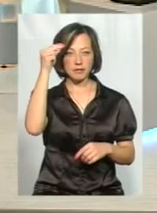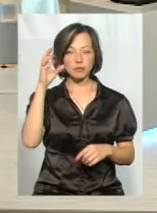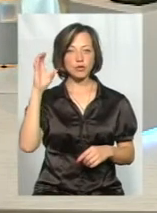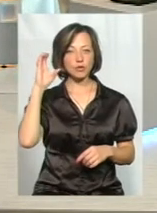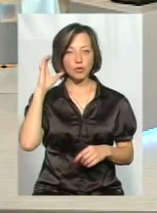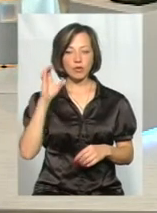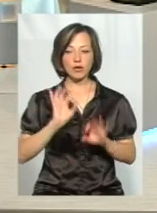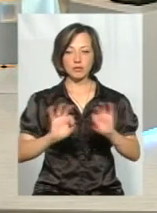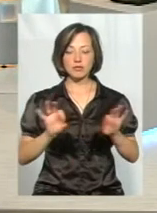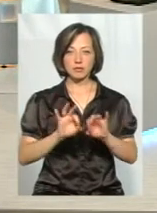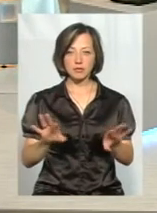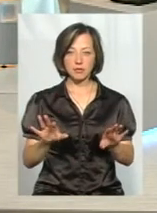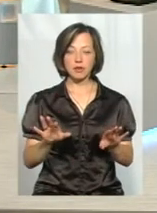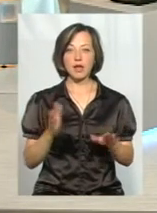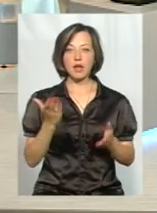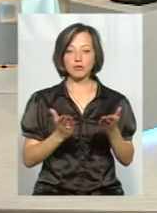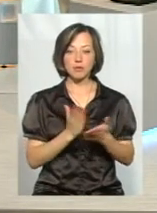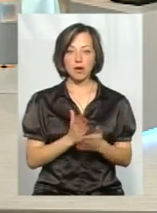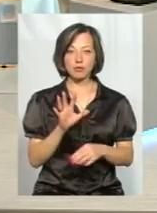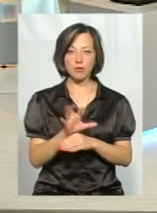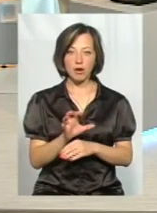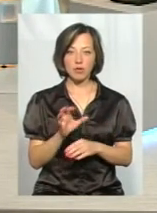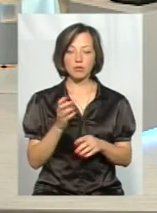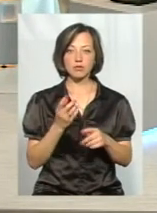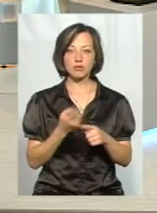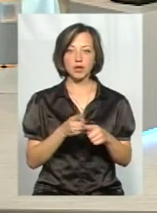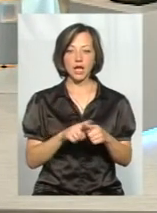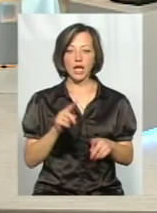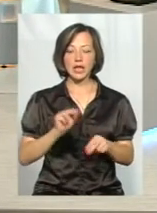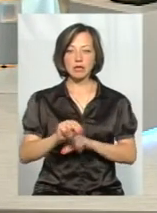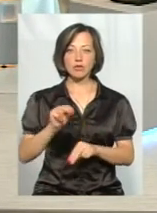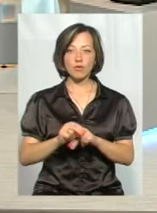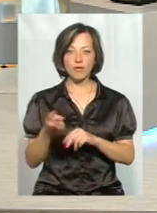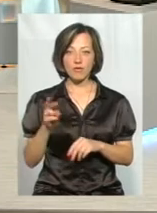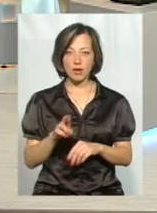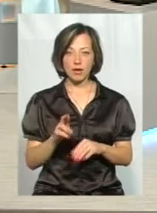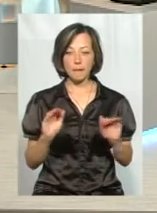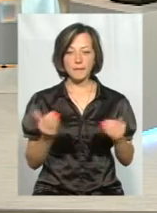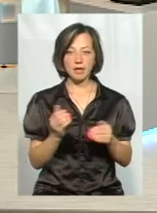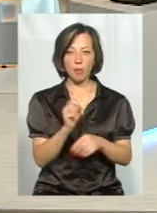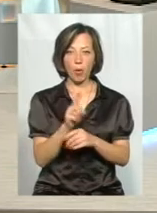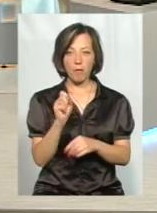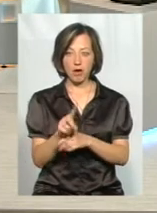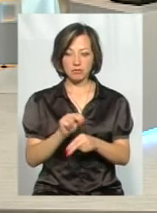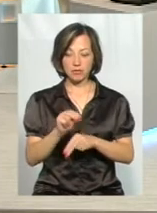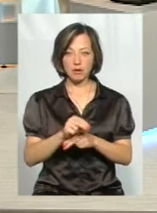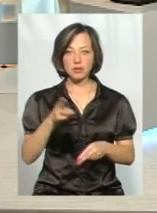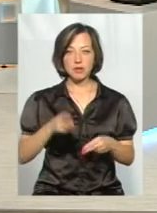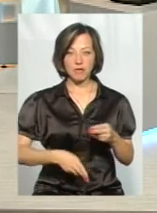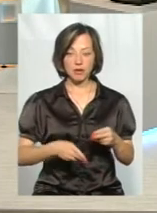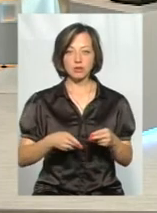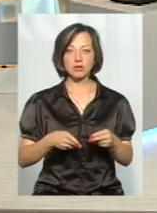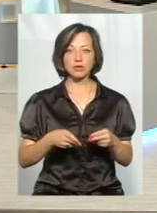прослуховує начитку. Вона, якщо має собаку, вона проходить курс дресирування, мінімум команд. І по завершенню